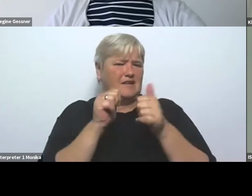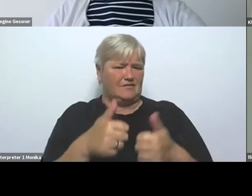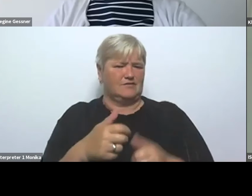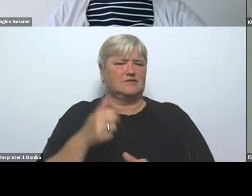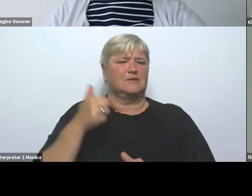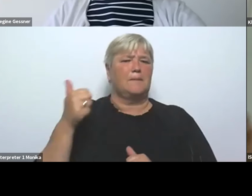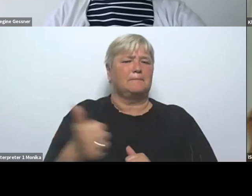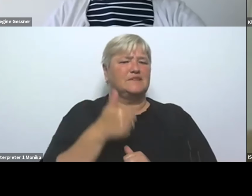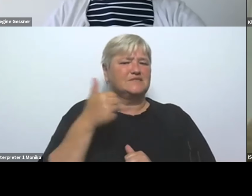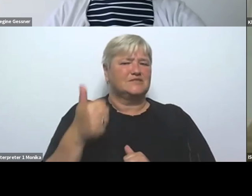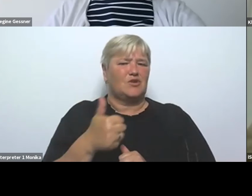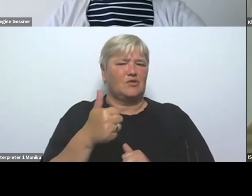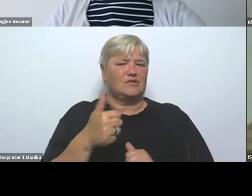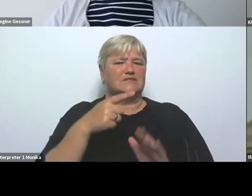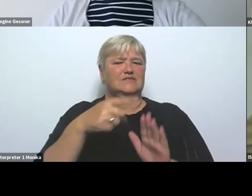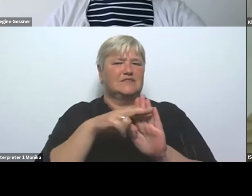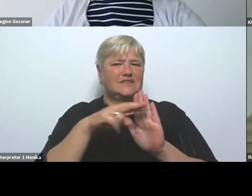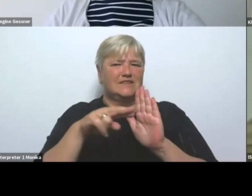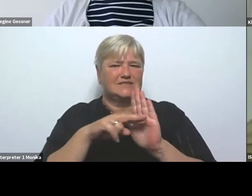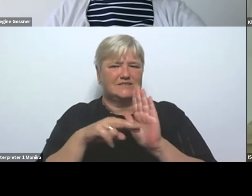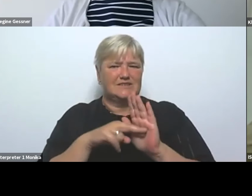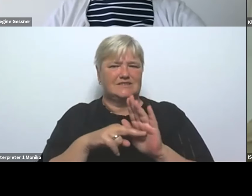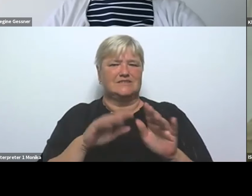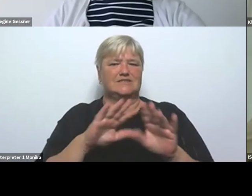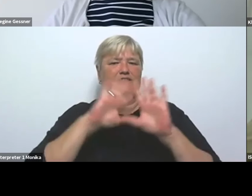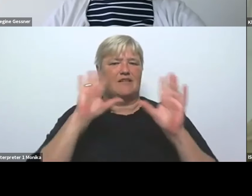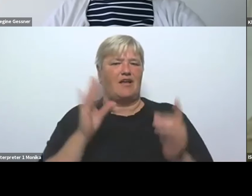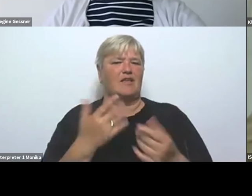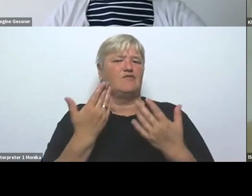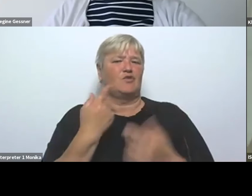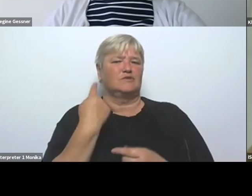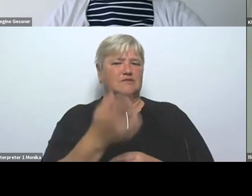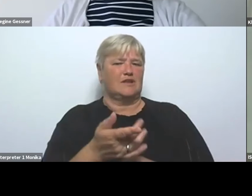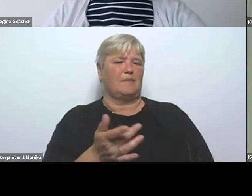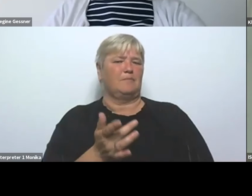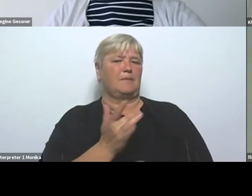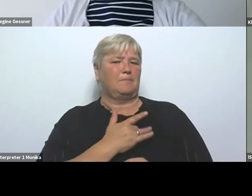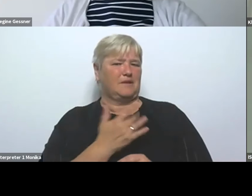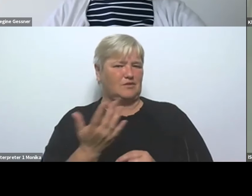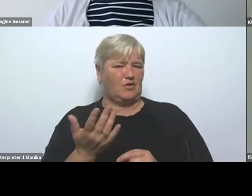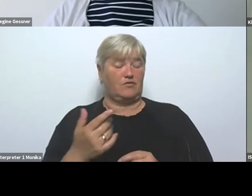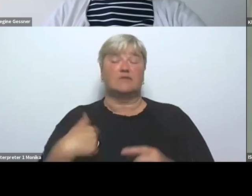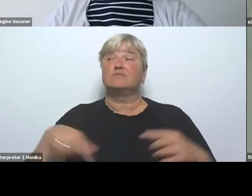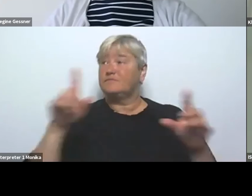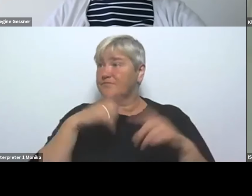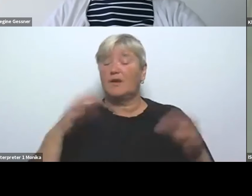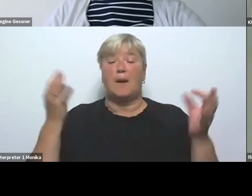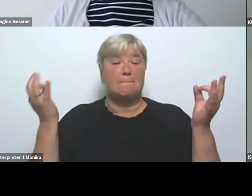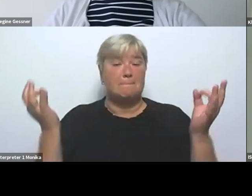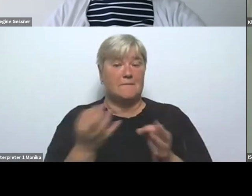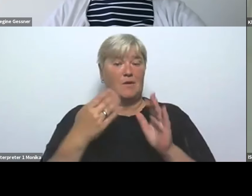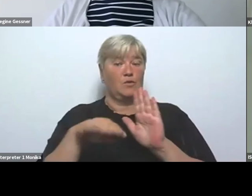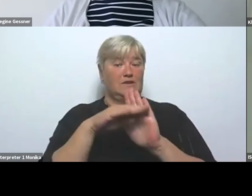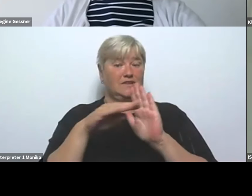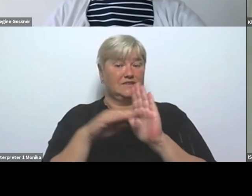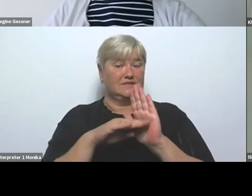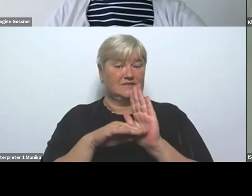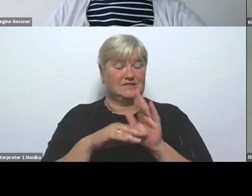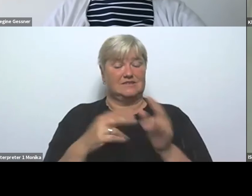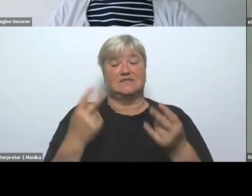Insbesondere, da diese Gesetze wirklich alle Parteien betreffen. Wir brauchen Gesetze, um die Wichtigkeit des Themas